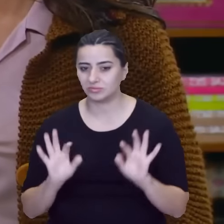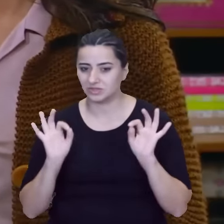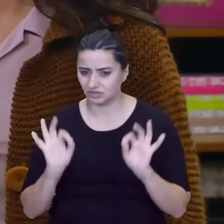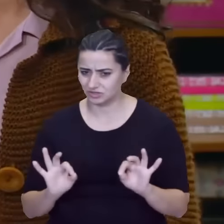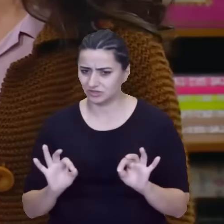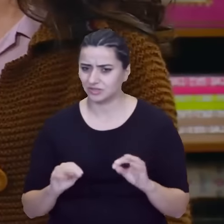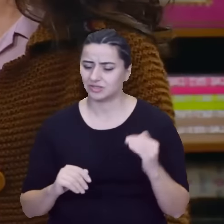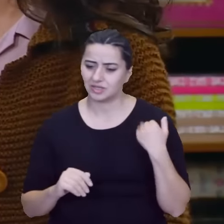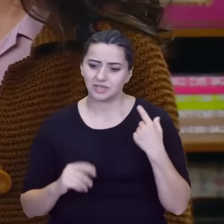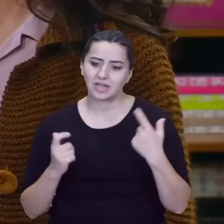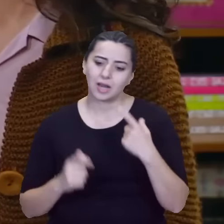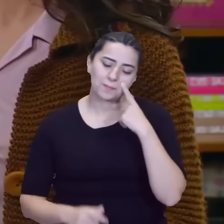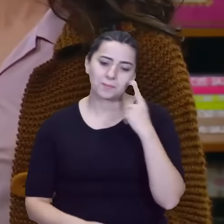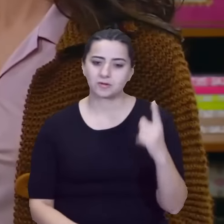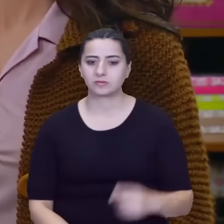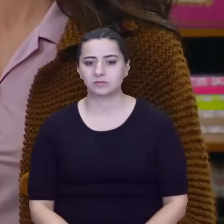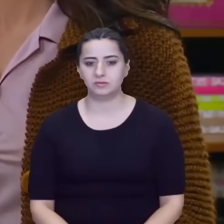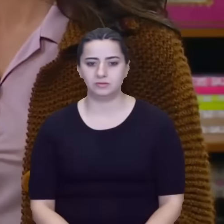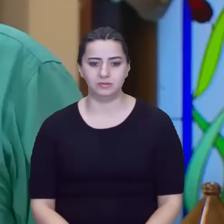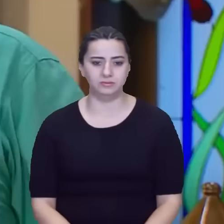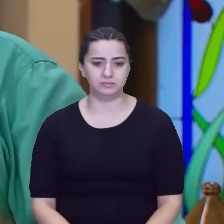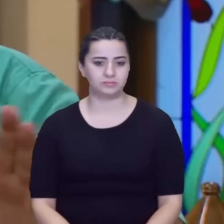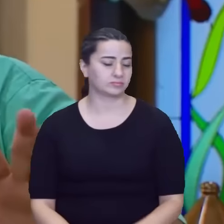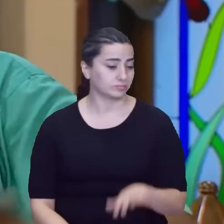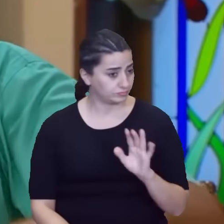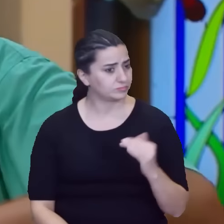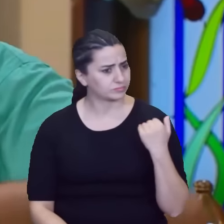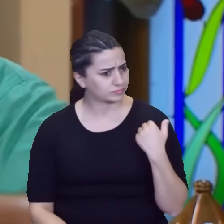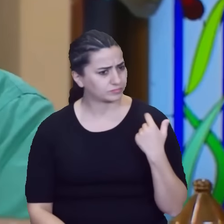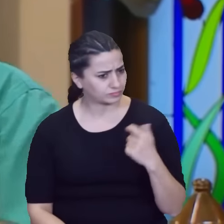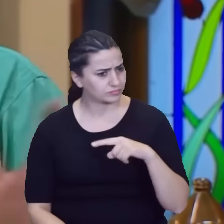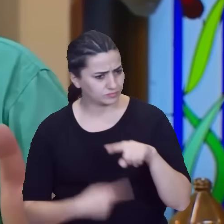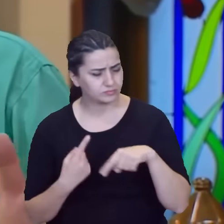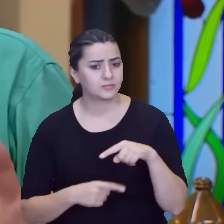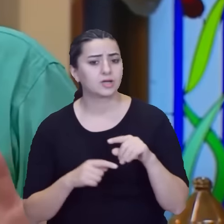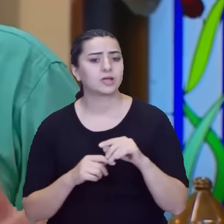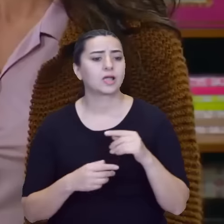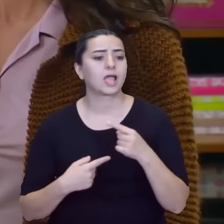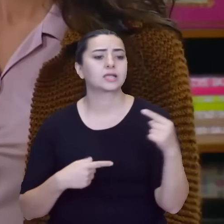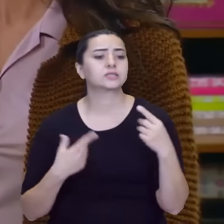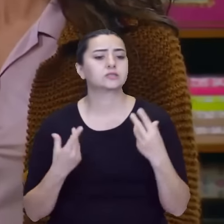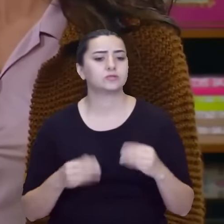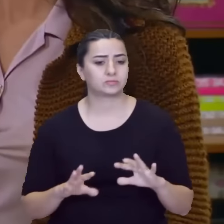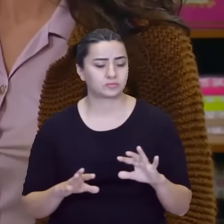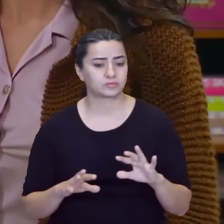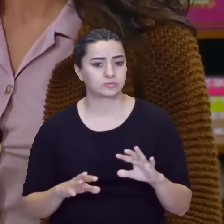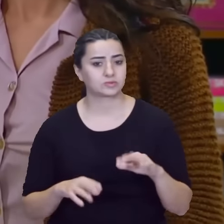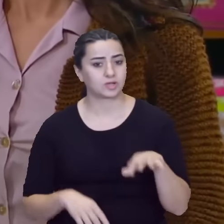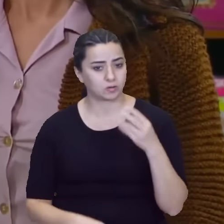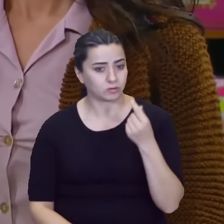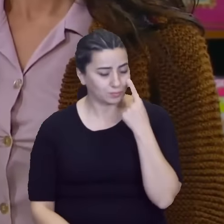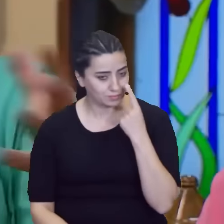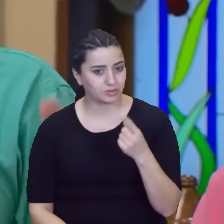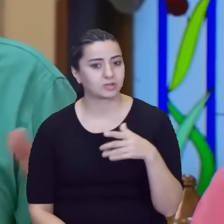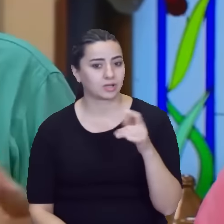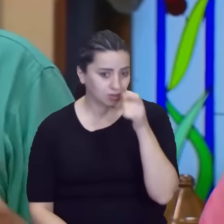şimdi yeni yerler bakıyoruz. Ha, iyi. Sakın ihmal etmeyin. Ta güzel bakın,